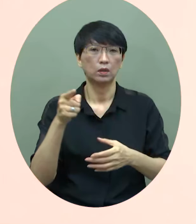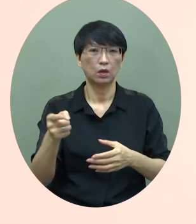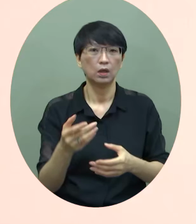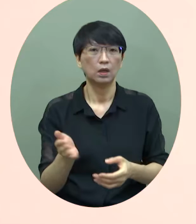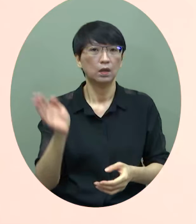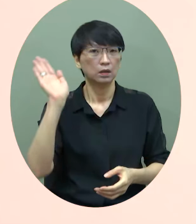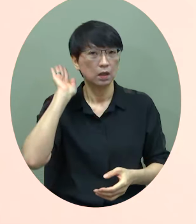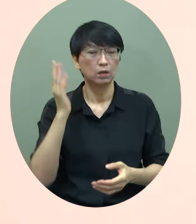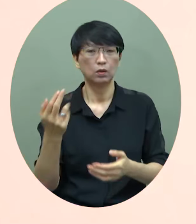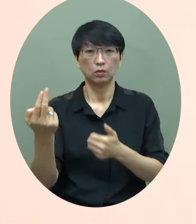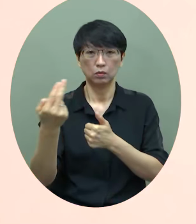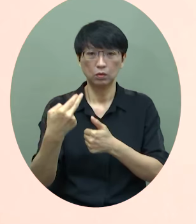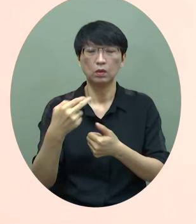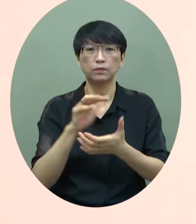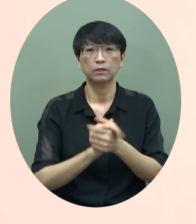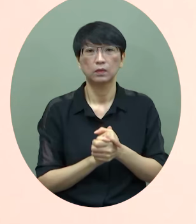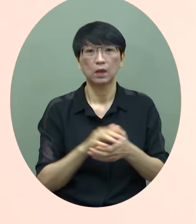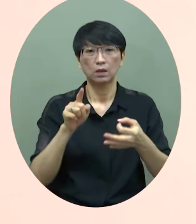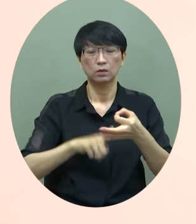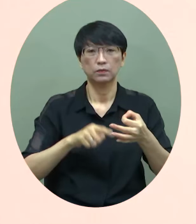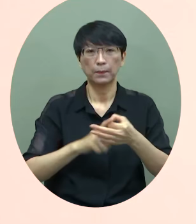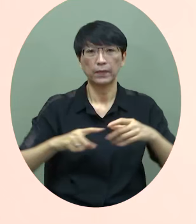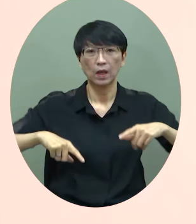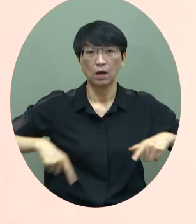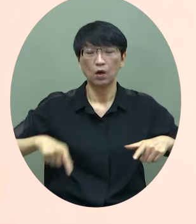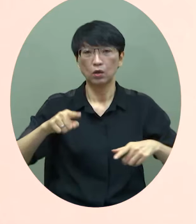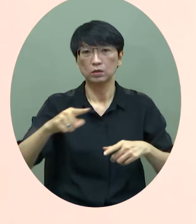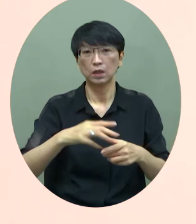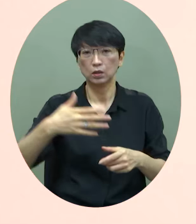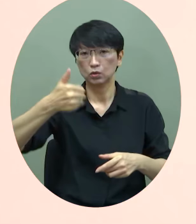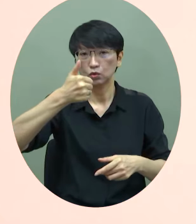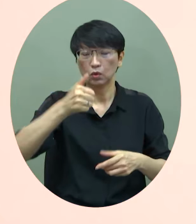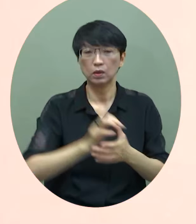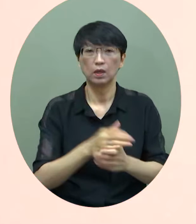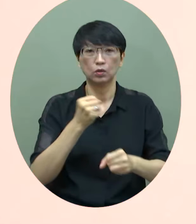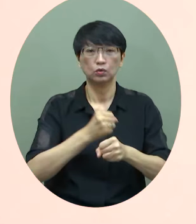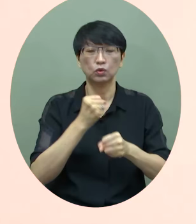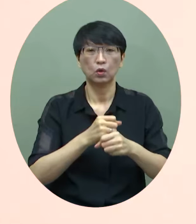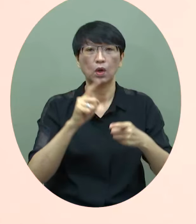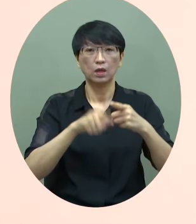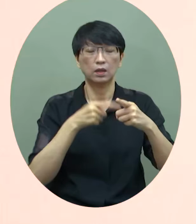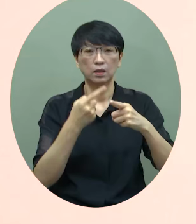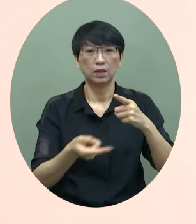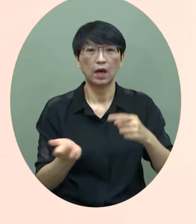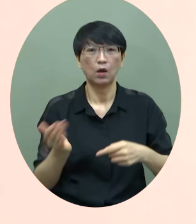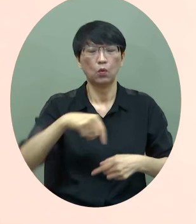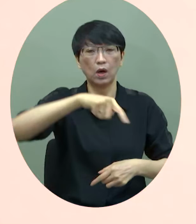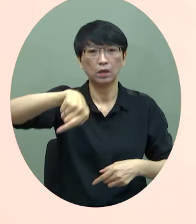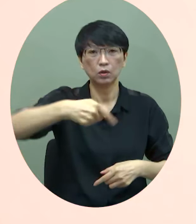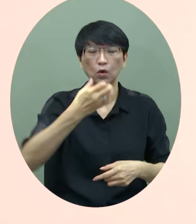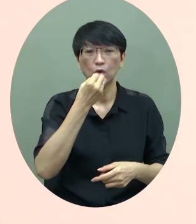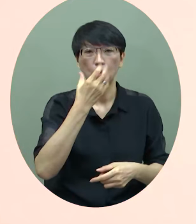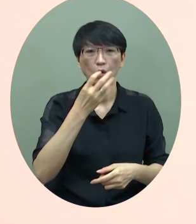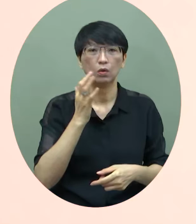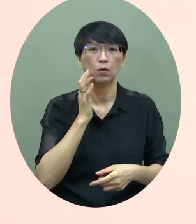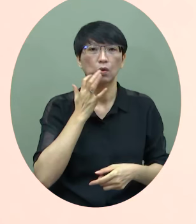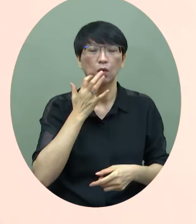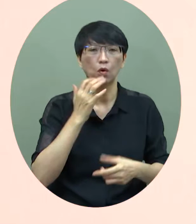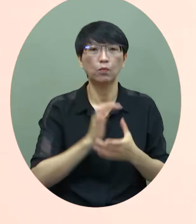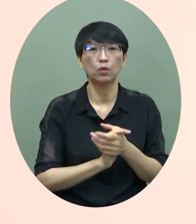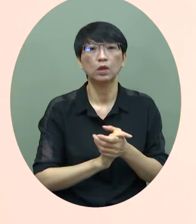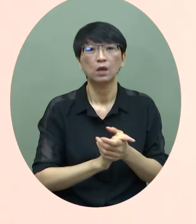到通知韓政府總理會親臨廣州主持一次的粵港大灣區建設領導小組的專題會議